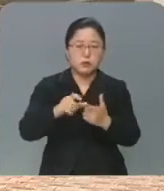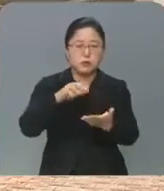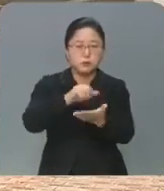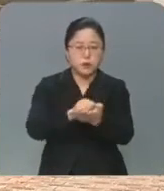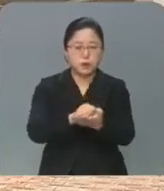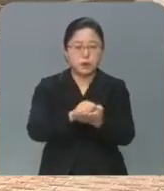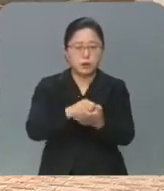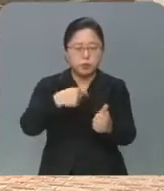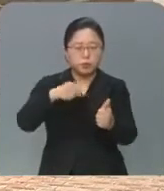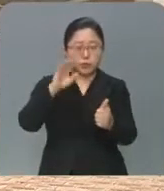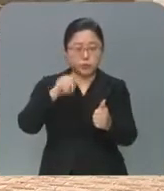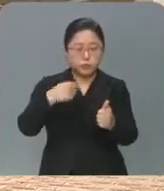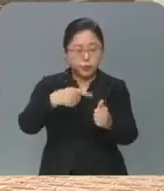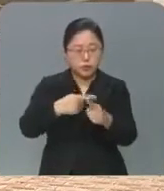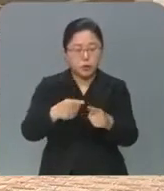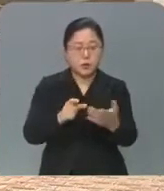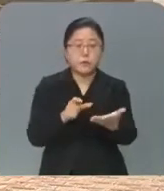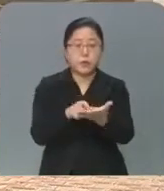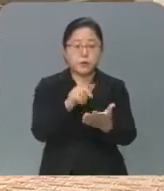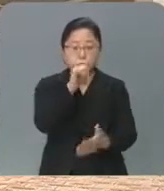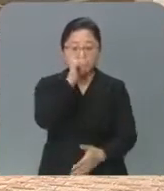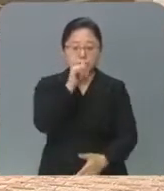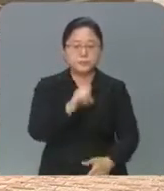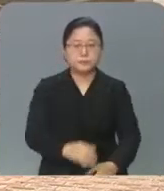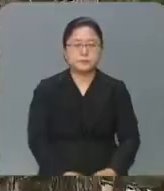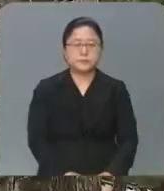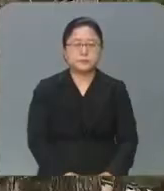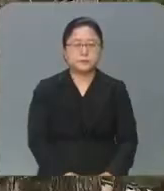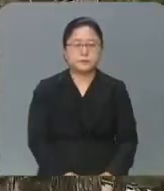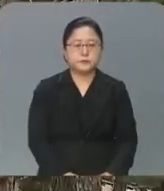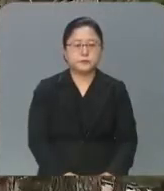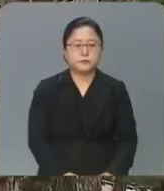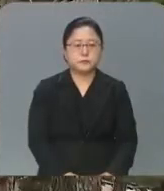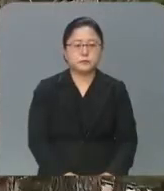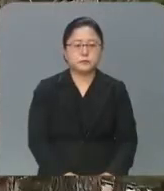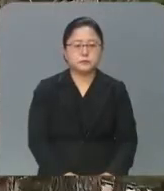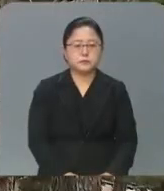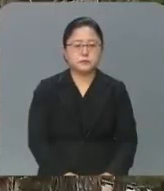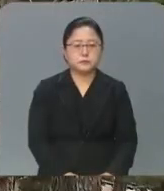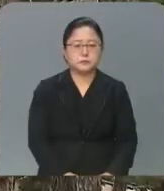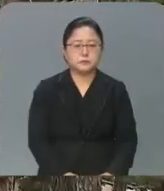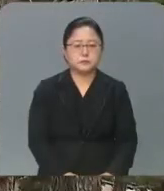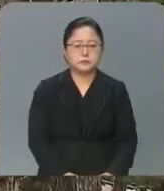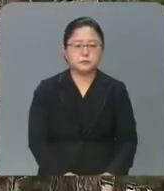등이 교육부 평가에 반영됐다고 설명했습니다. 지금까지 단신 브리핑이었습니다.